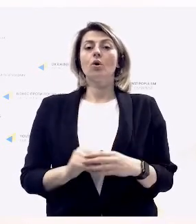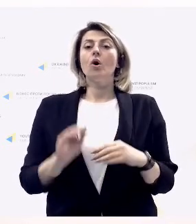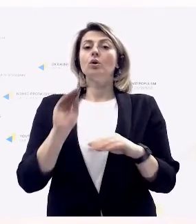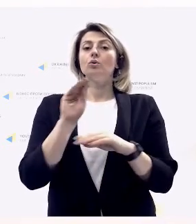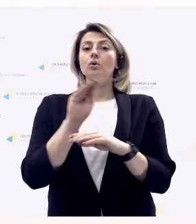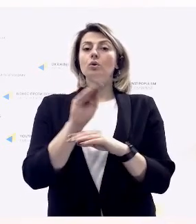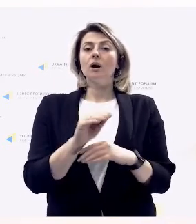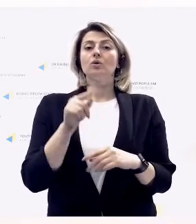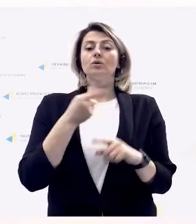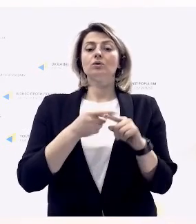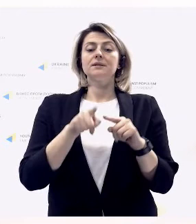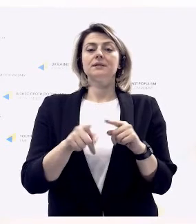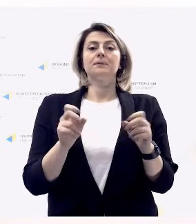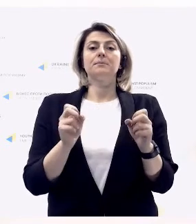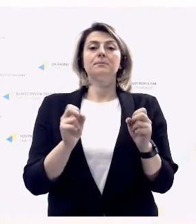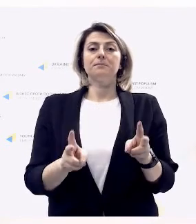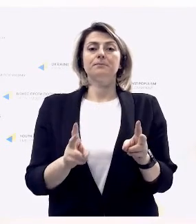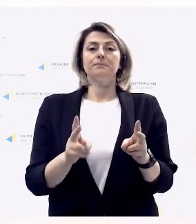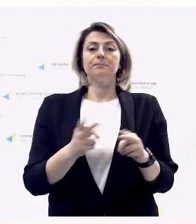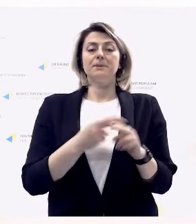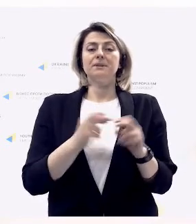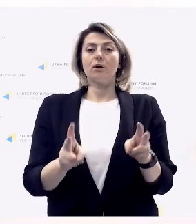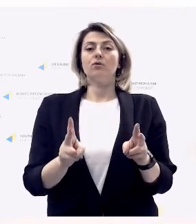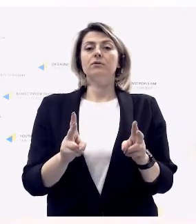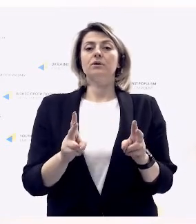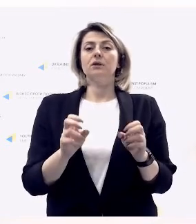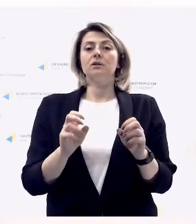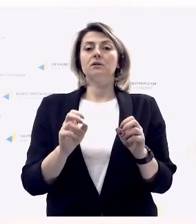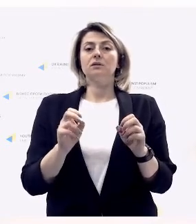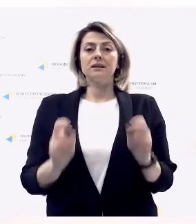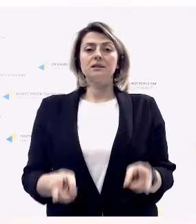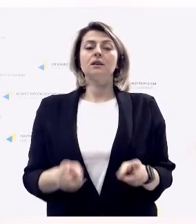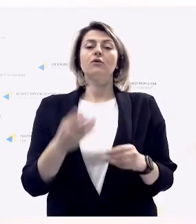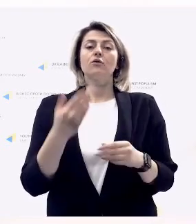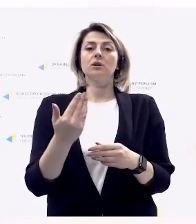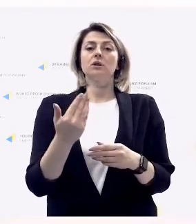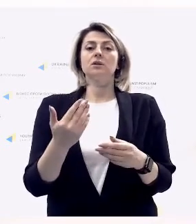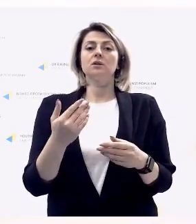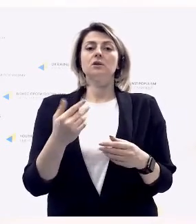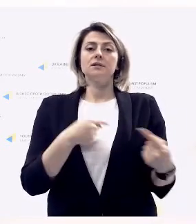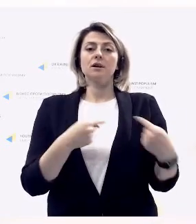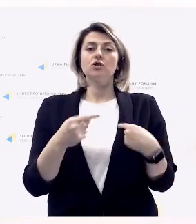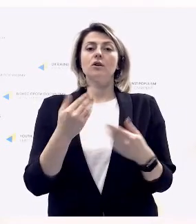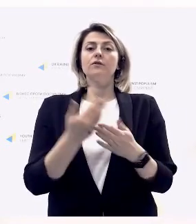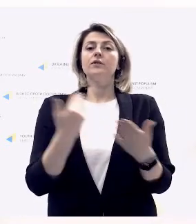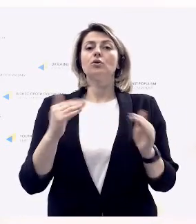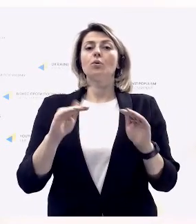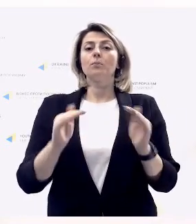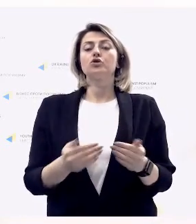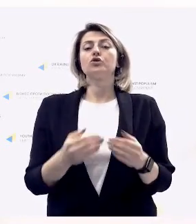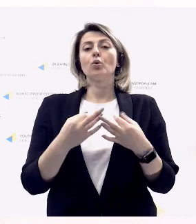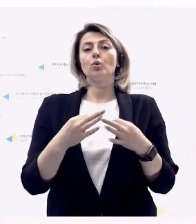цих безпекових ризиків, вони так само страждають від обмеженого доступу до